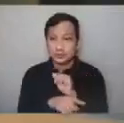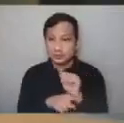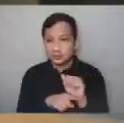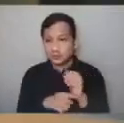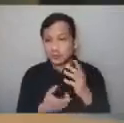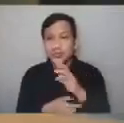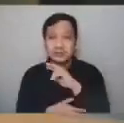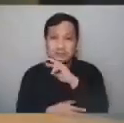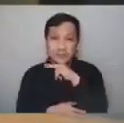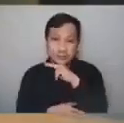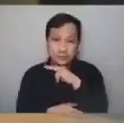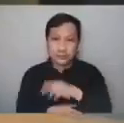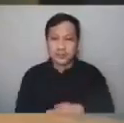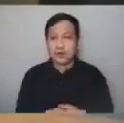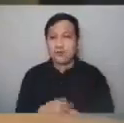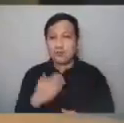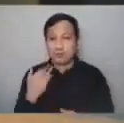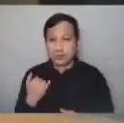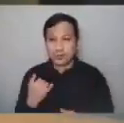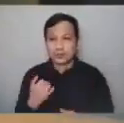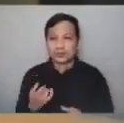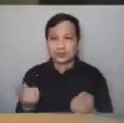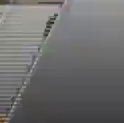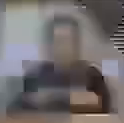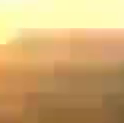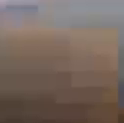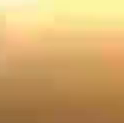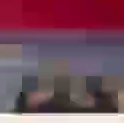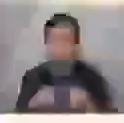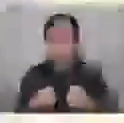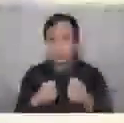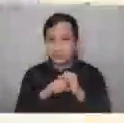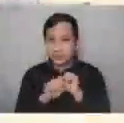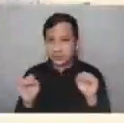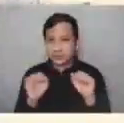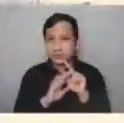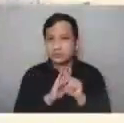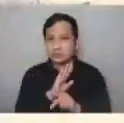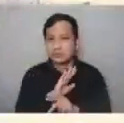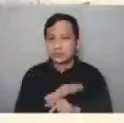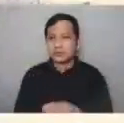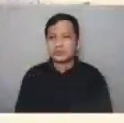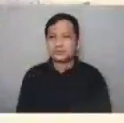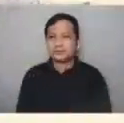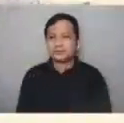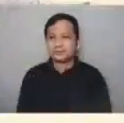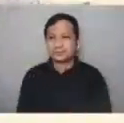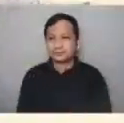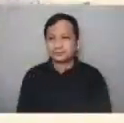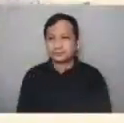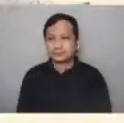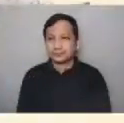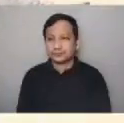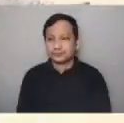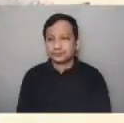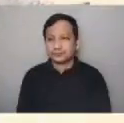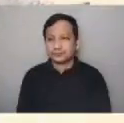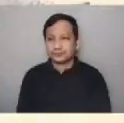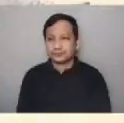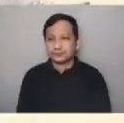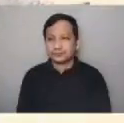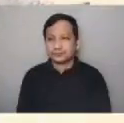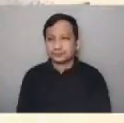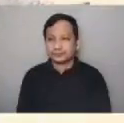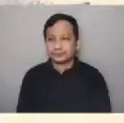Bernard Haudian. Rise and shine, Rise and Bernard. Shine, Danny. Rise and shine, Pilipinas. Maya-maya lamang ay muling papayagan ng